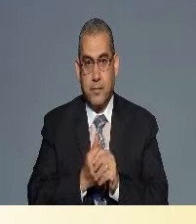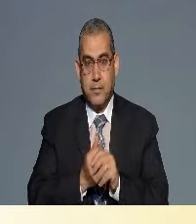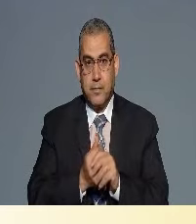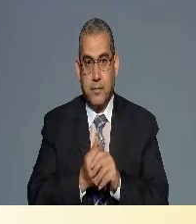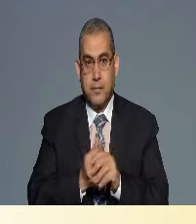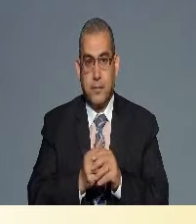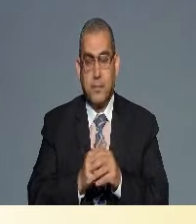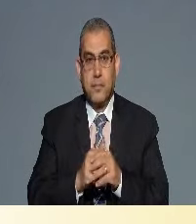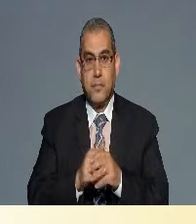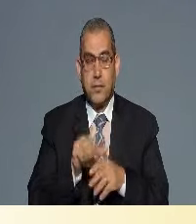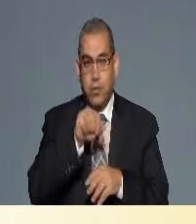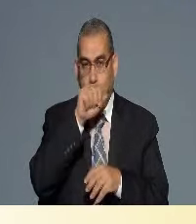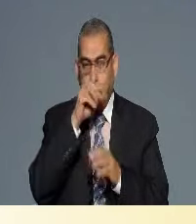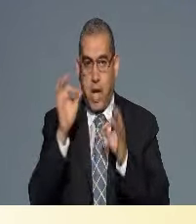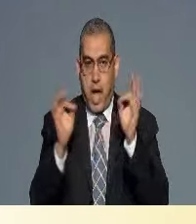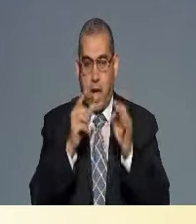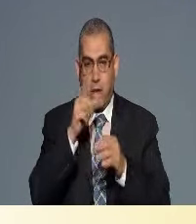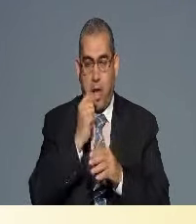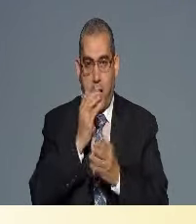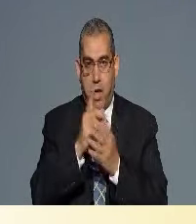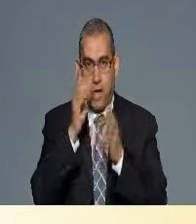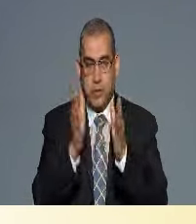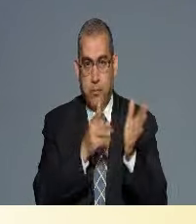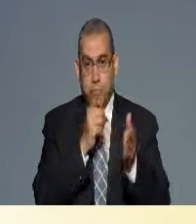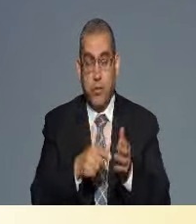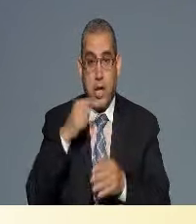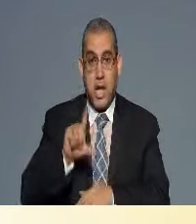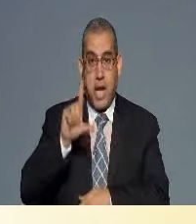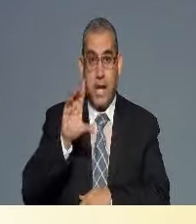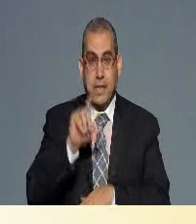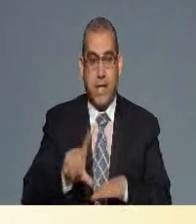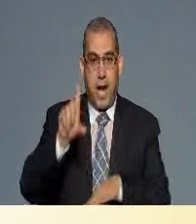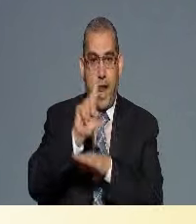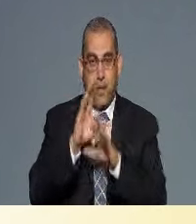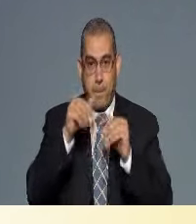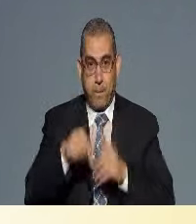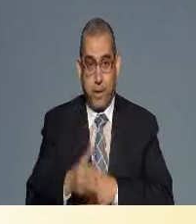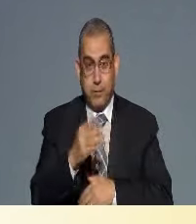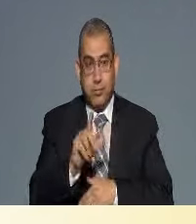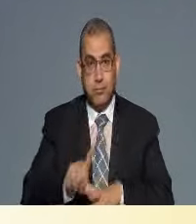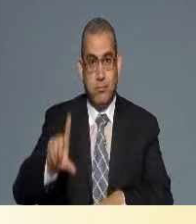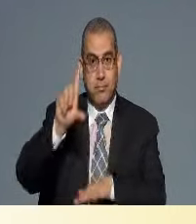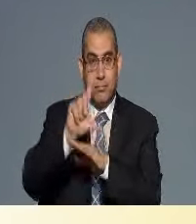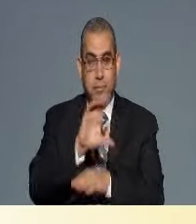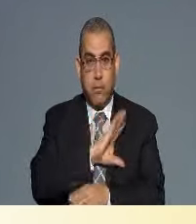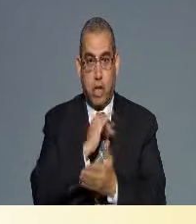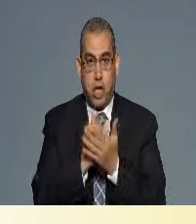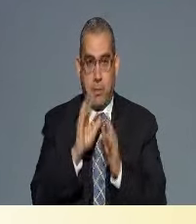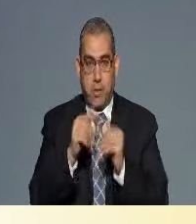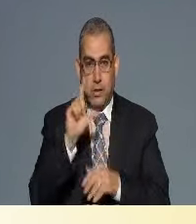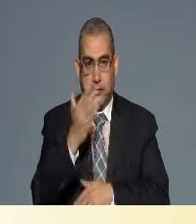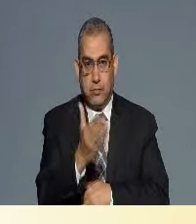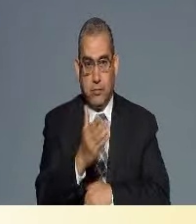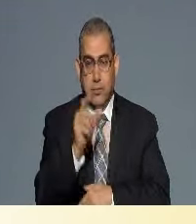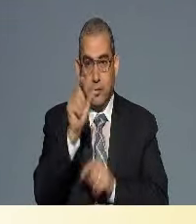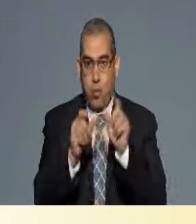عظيم. صدق الله العظيم. السيد الرئيس عبد الفتاح السيسي رئيس الجمهورية، القائد الأعلى للقوات المسلحة، السادة